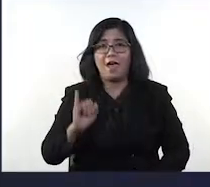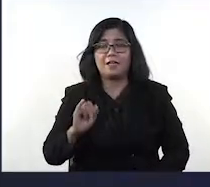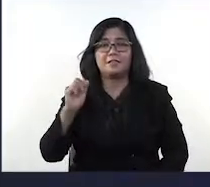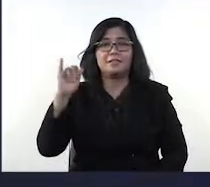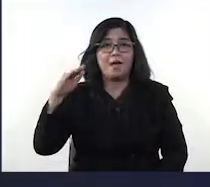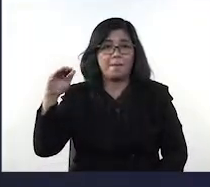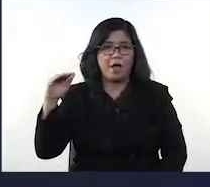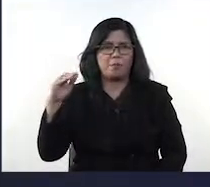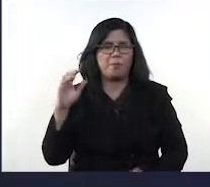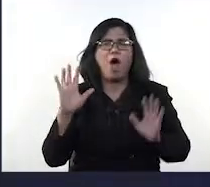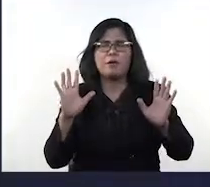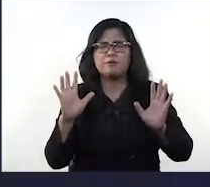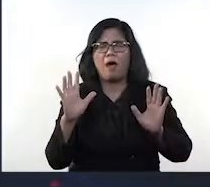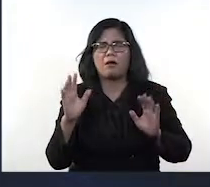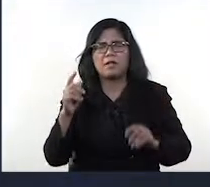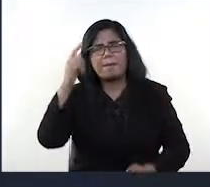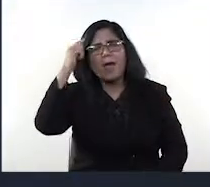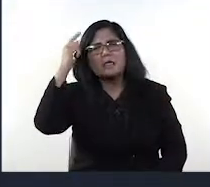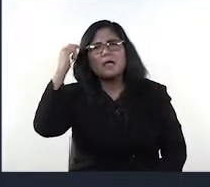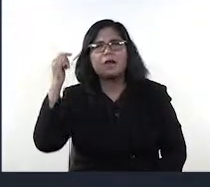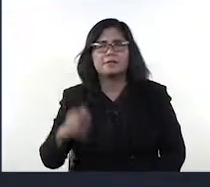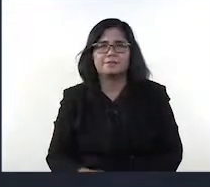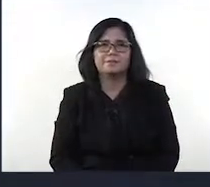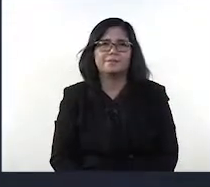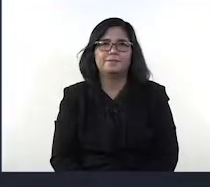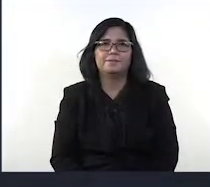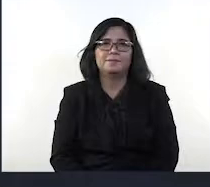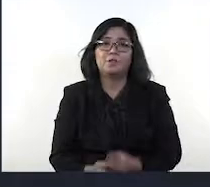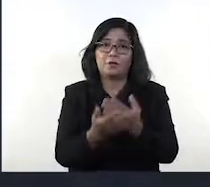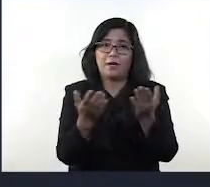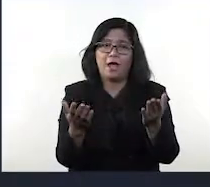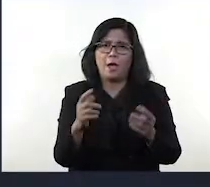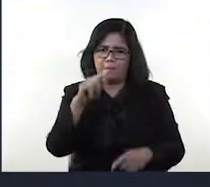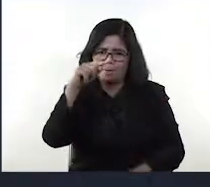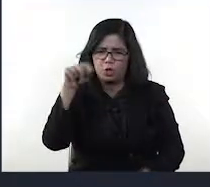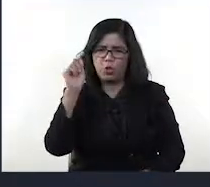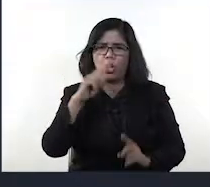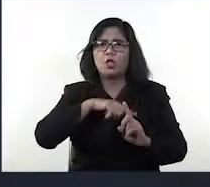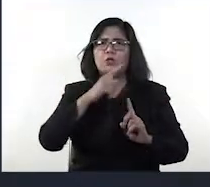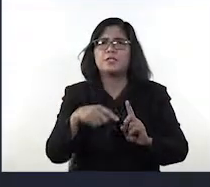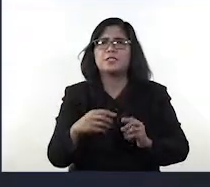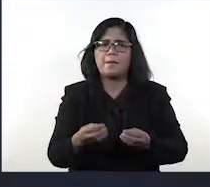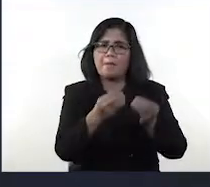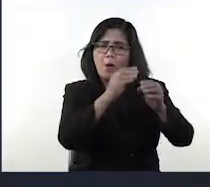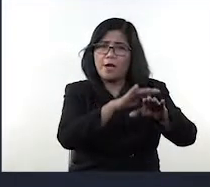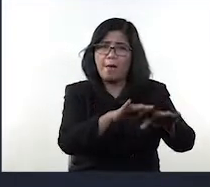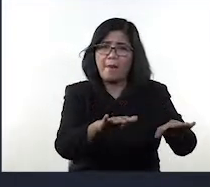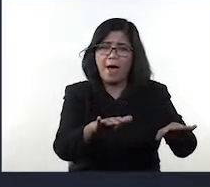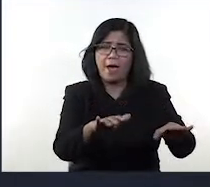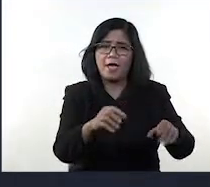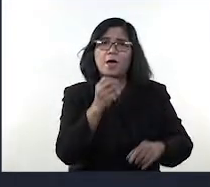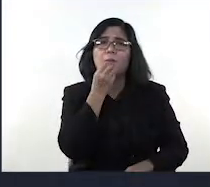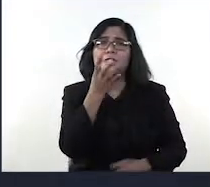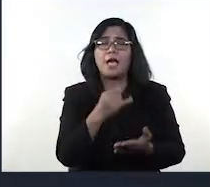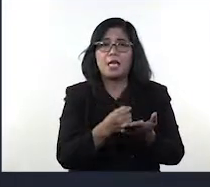hal yang kita pelajari dan legenda Islam Tuhan Hai Betul tegas kita memohon damai betul tugas kita